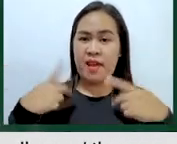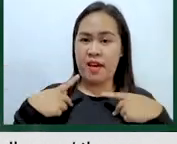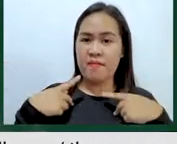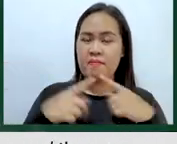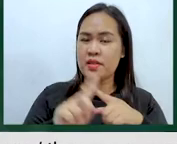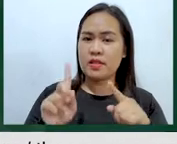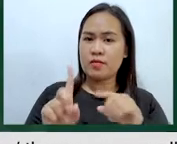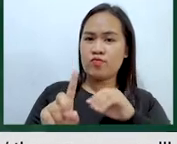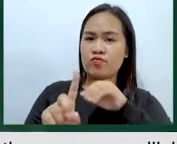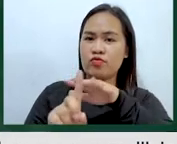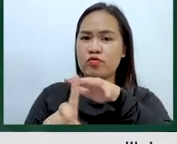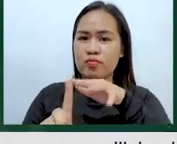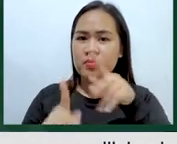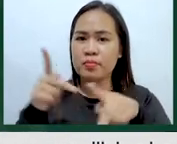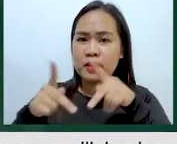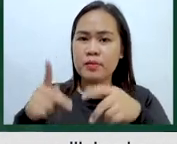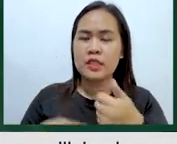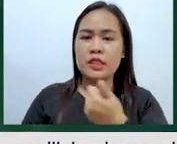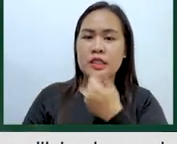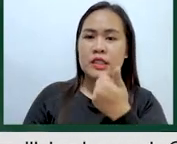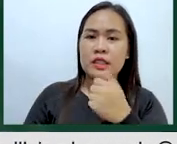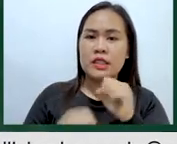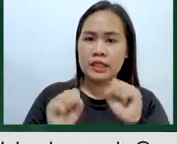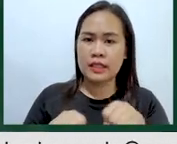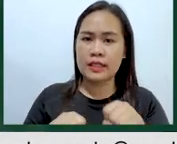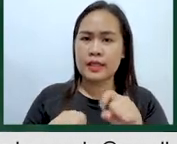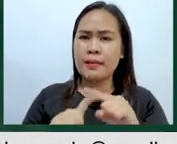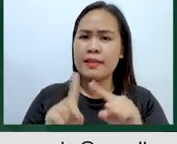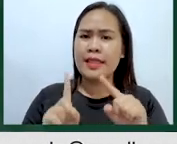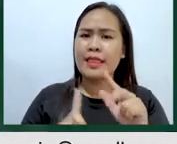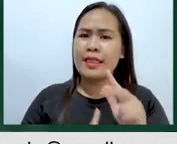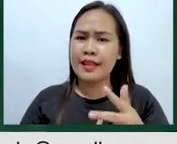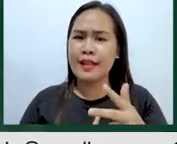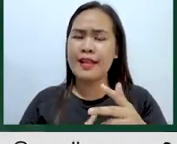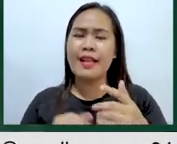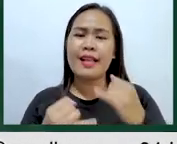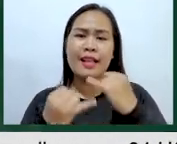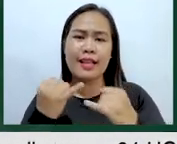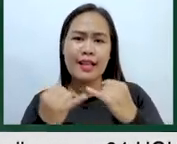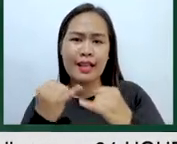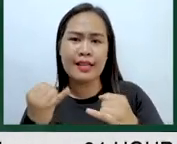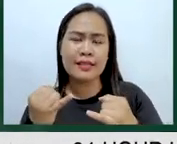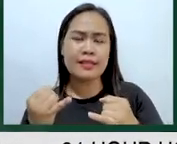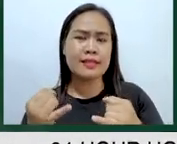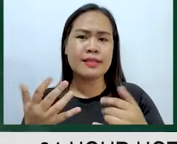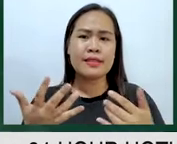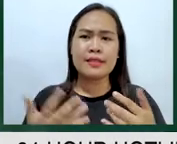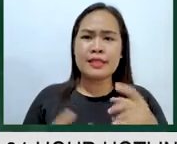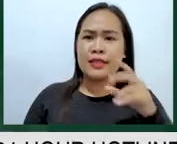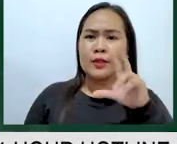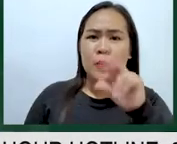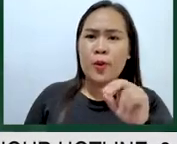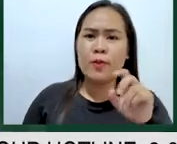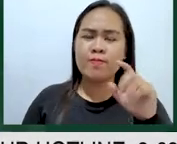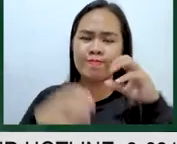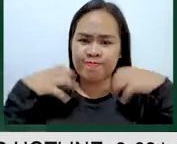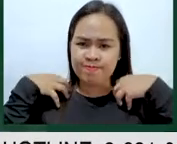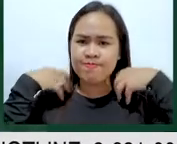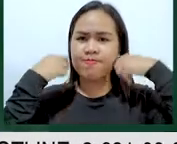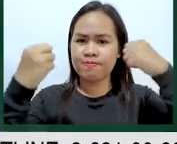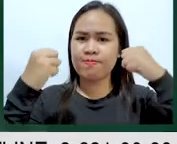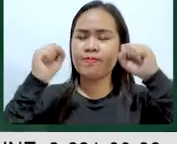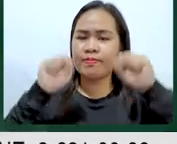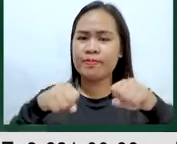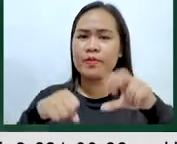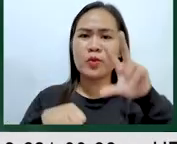makahawa kung meron man tayo. No? Kung meron man tayo. Diba? And what's most important, no, is yung paggaling natin.